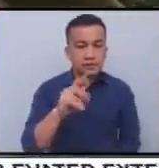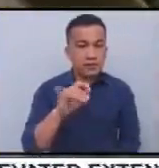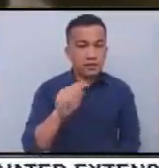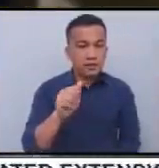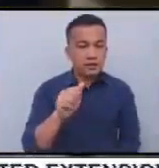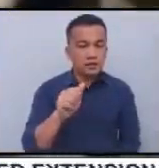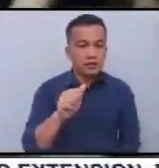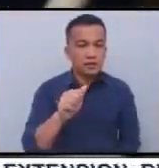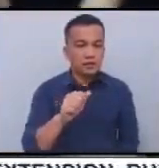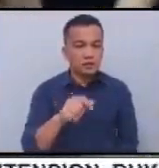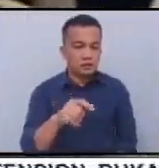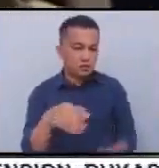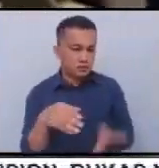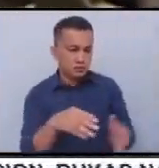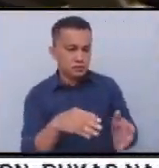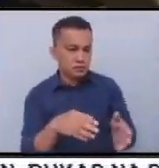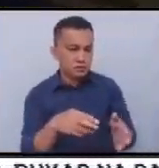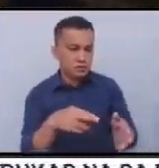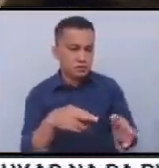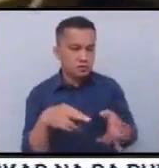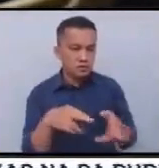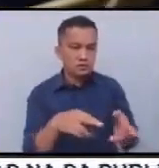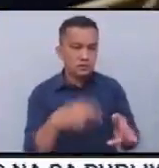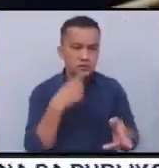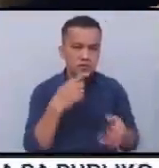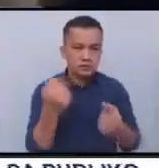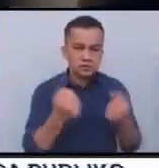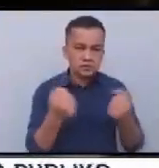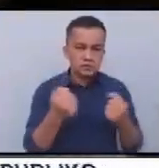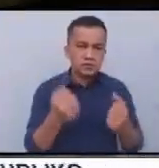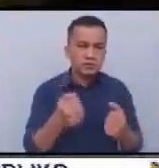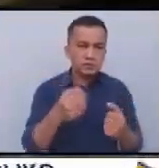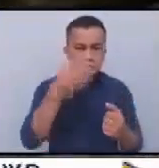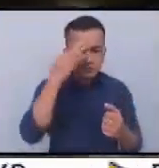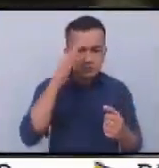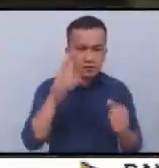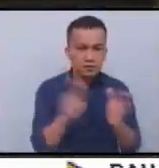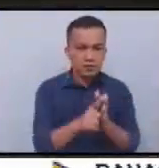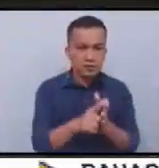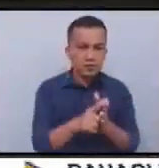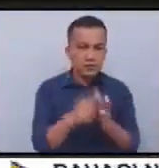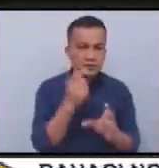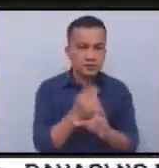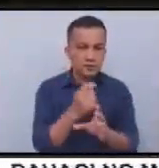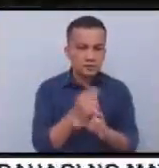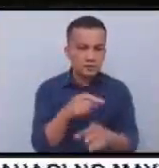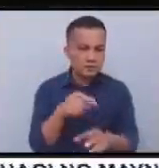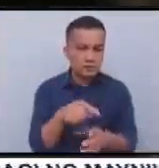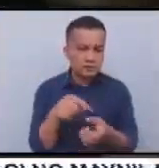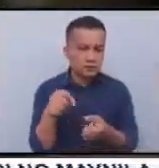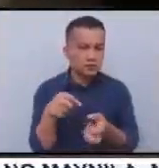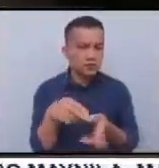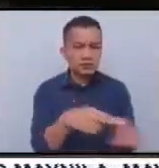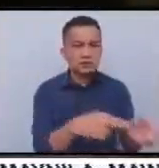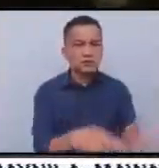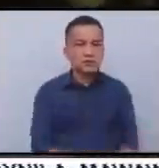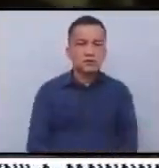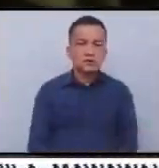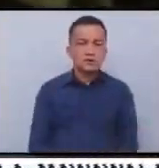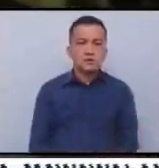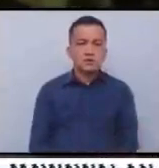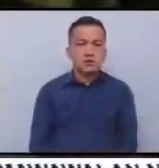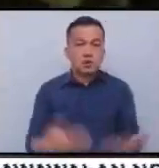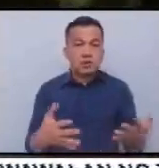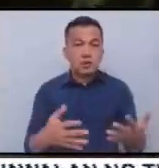dinaanan. Giit ng driver, hindi niya alam na bawal dumaan ang mga truck sa naturang kalsada. Walang nasaktan sa insidente